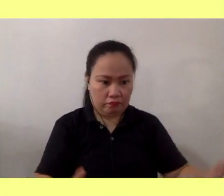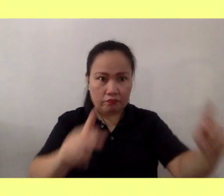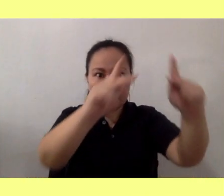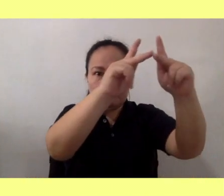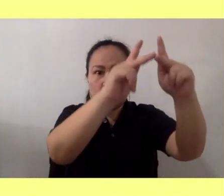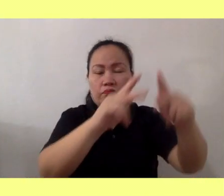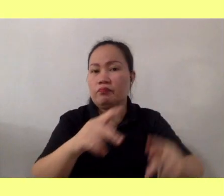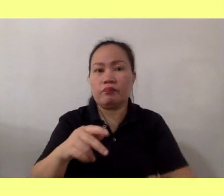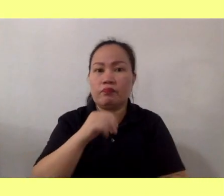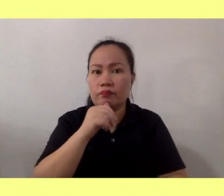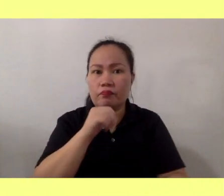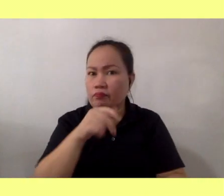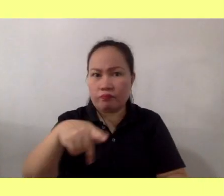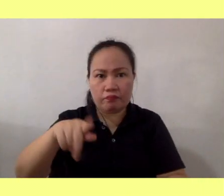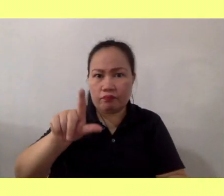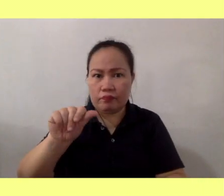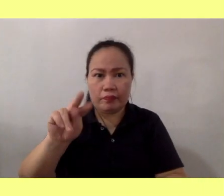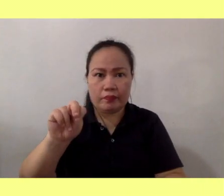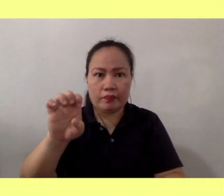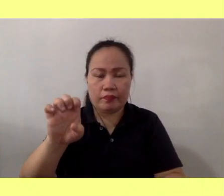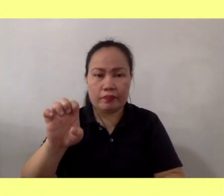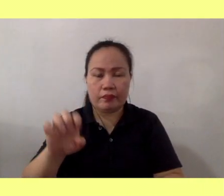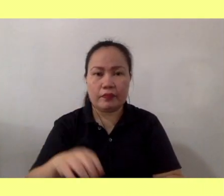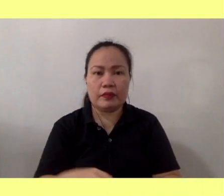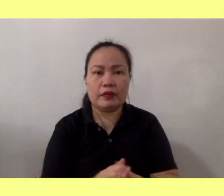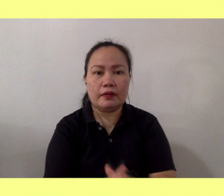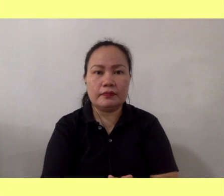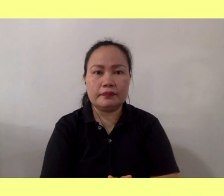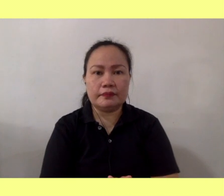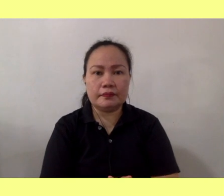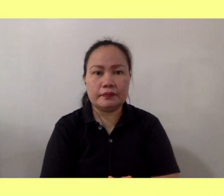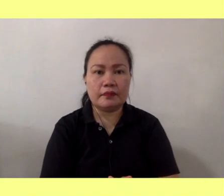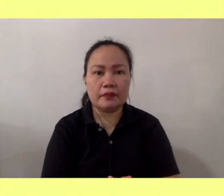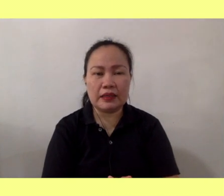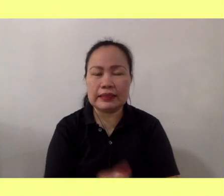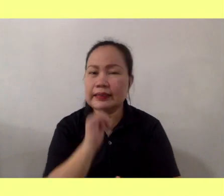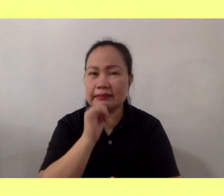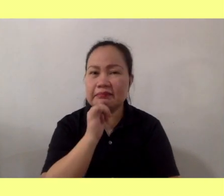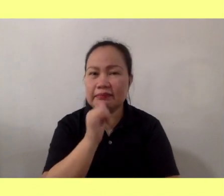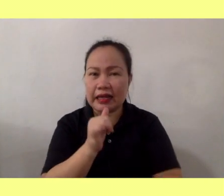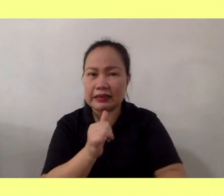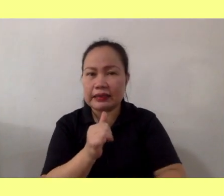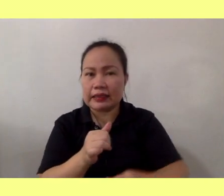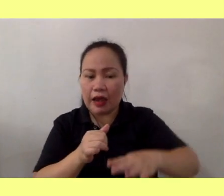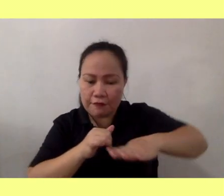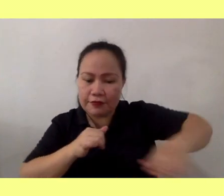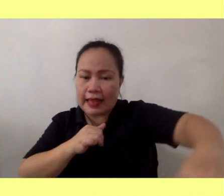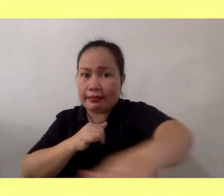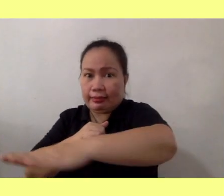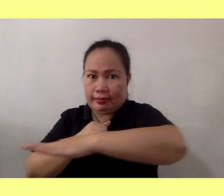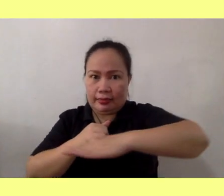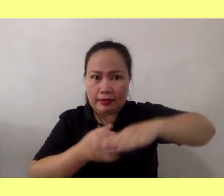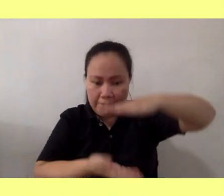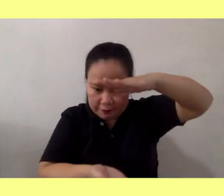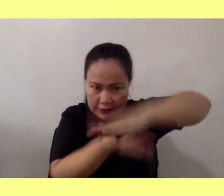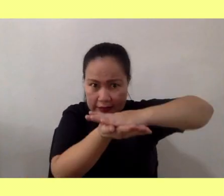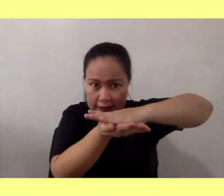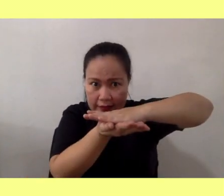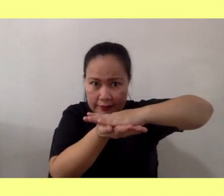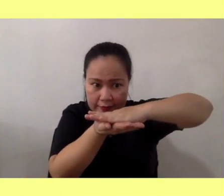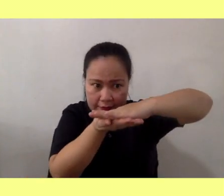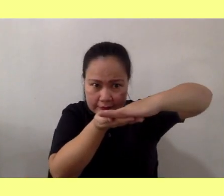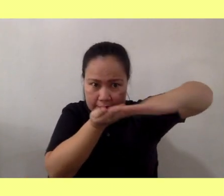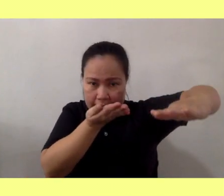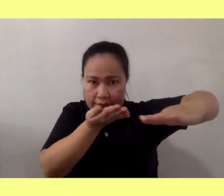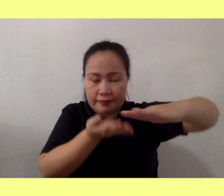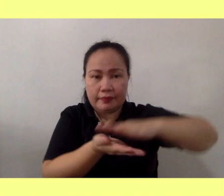Rectangular prism, triangular prism, pyramid. So, hindi po yun plane kasi hindi siya flat surface.